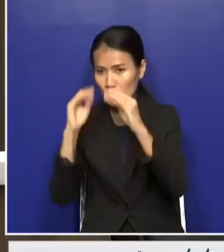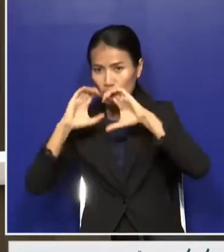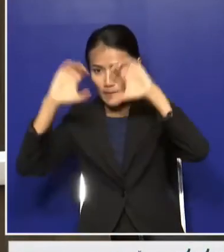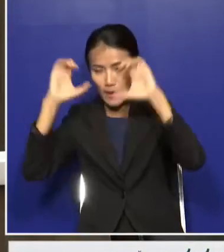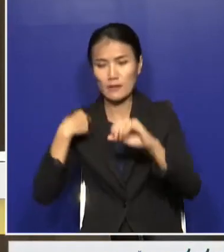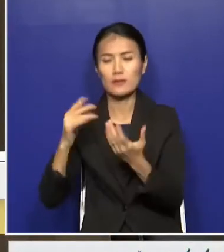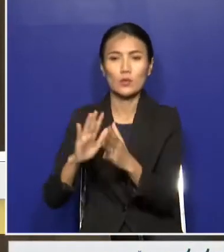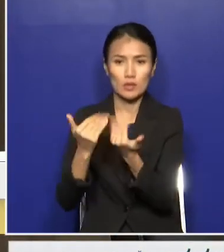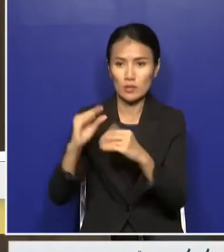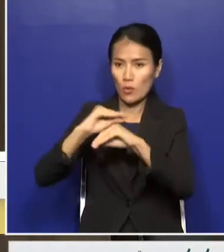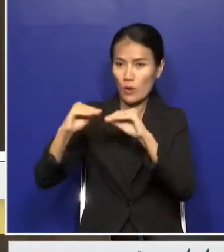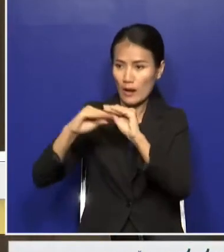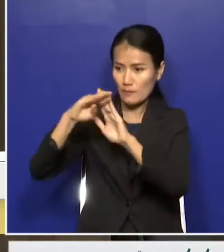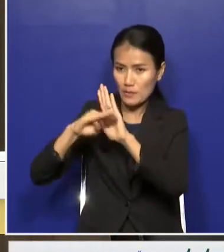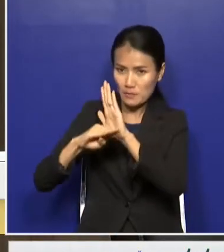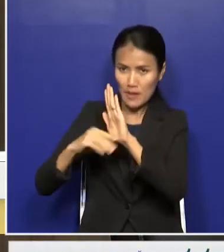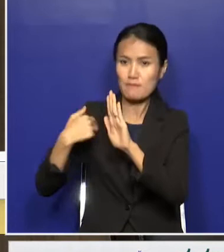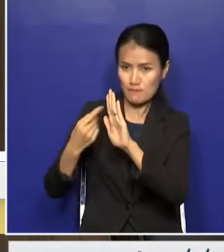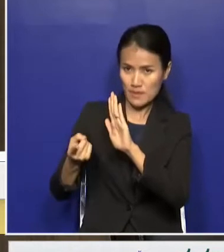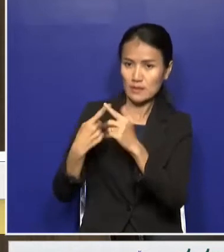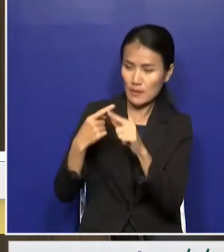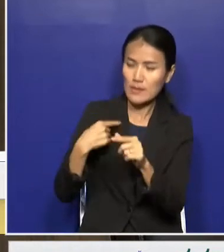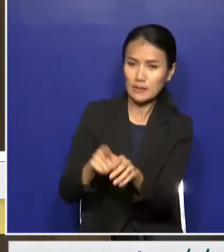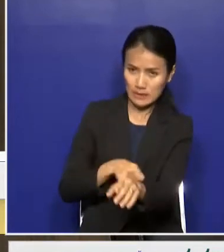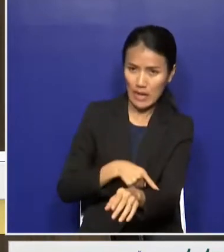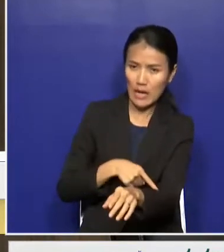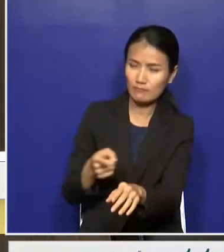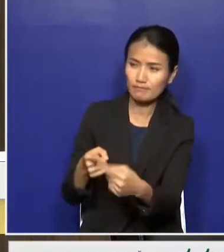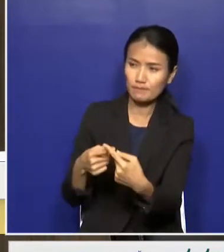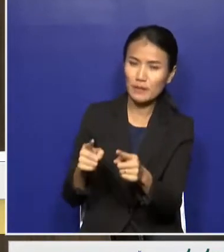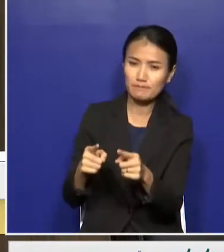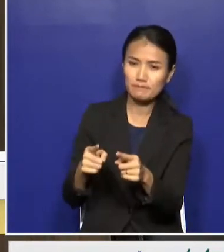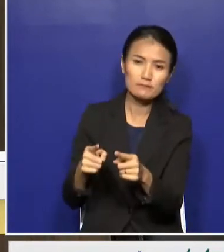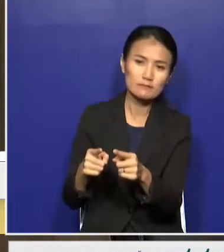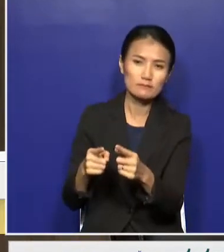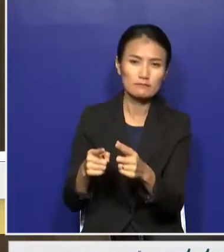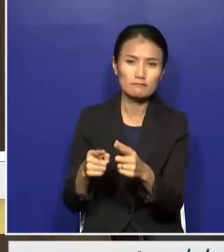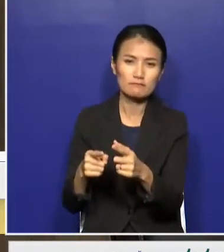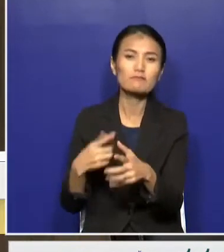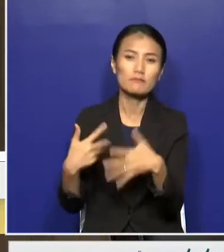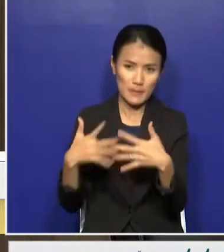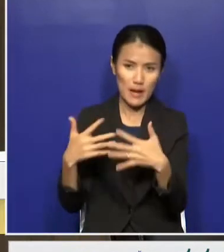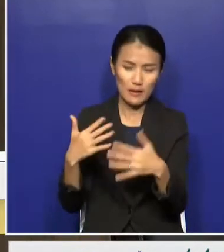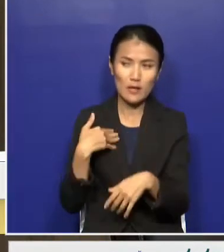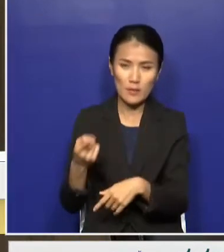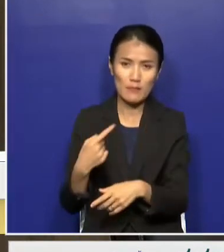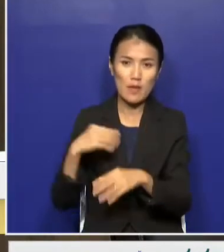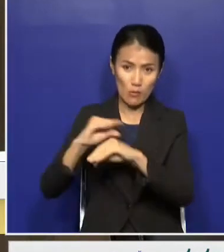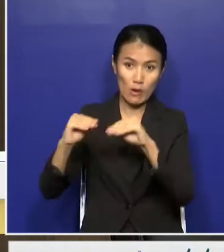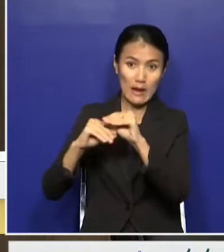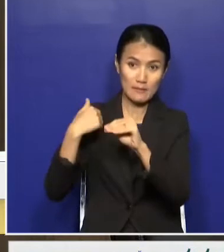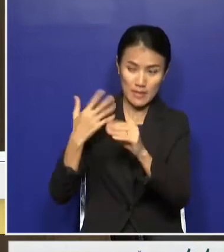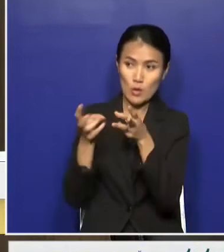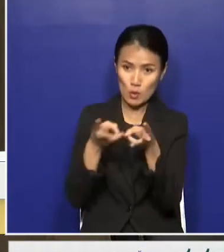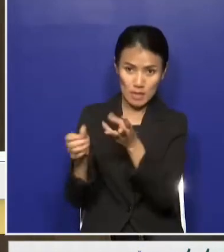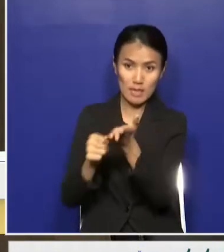ครับแม้ว่าจะช้าจะมองว่าช้าก็ช้านะครับแต่ก็เอาละในเมื่อออกมาแล้วผมก็จะข้ามไปเพียงแต่ว่าผมเ